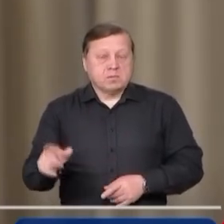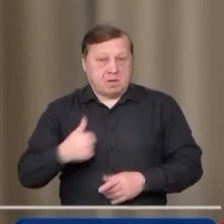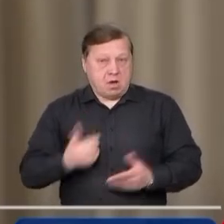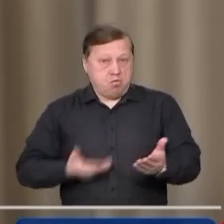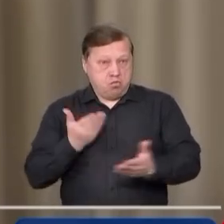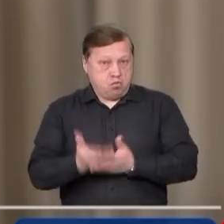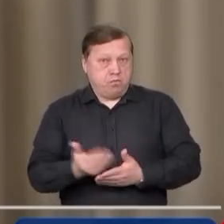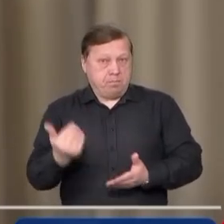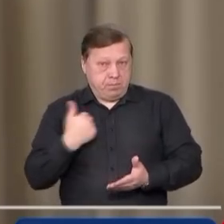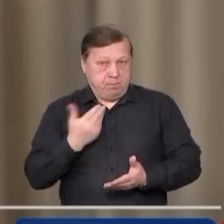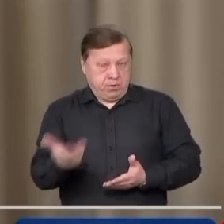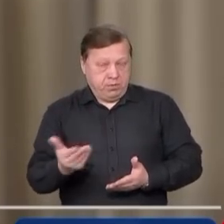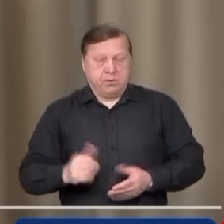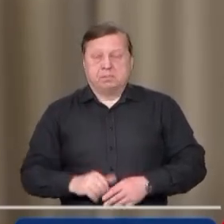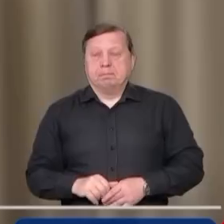zaoferowaliśmy. Również